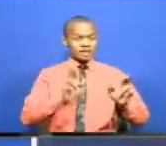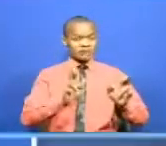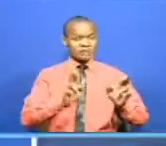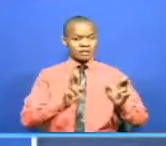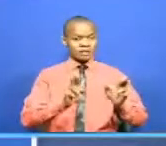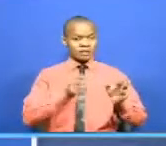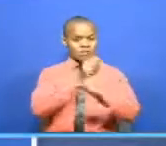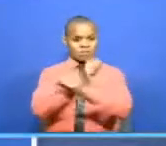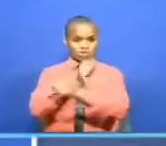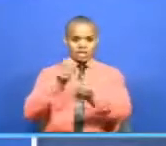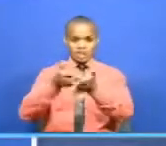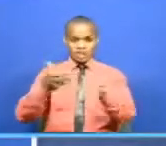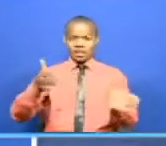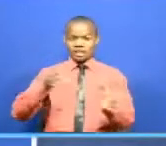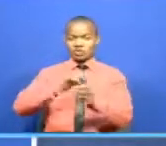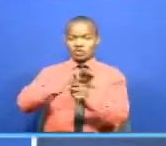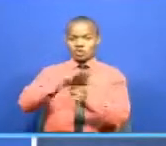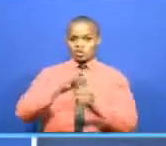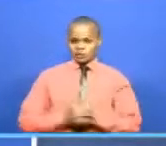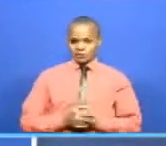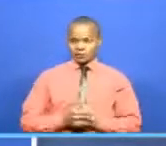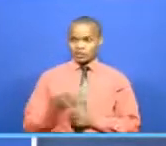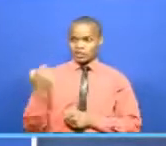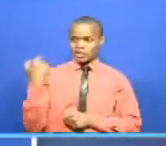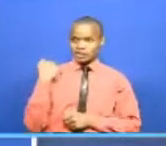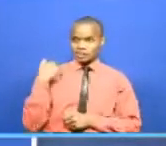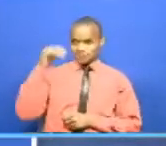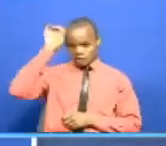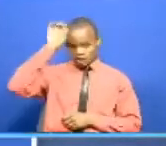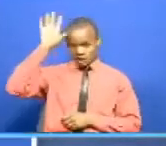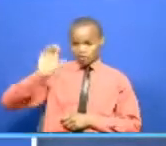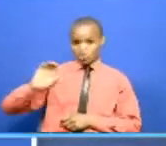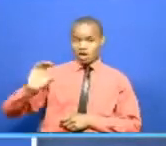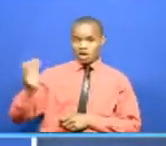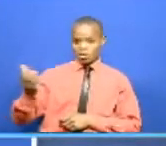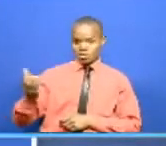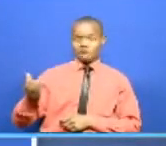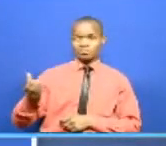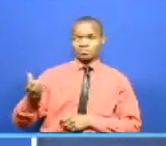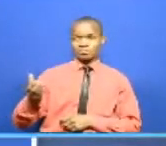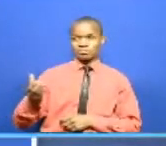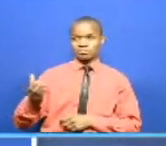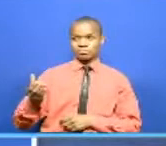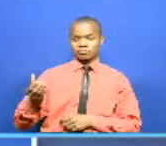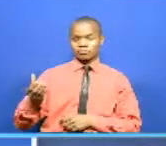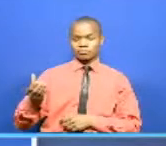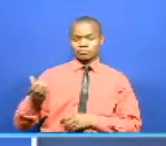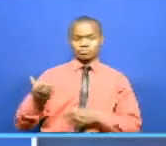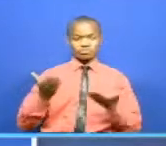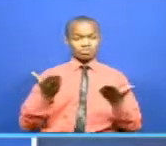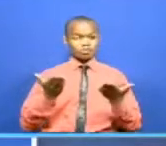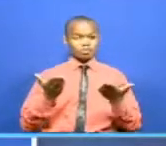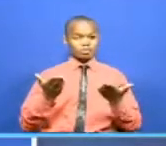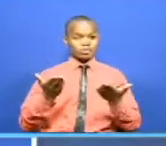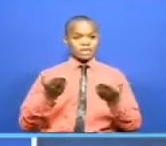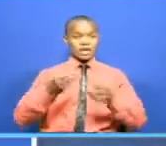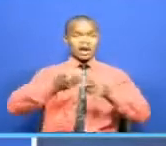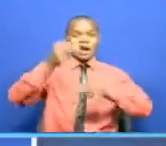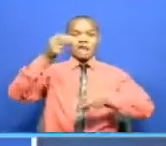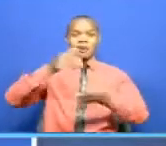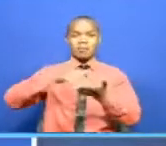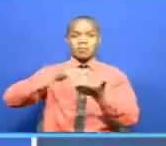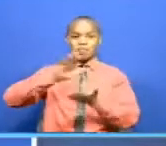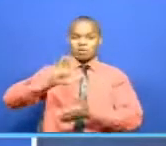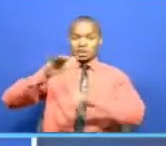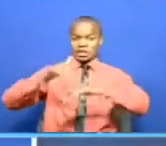hilo. As of yesterday, Kiambu County had overtaken Mombasa to take over